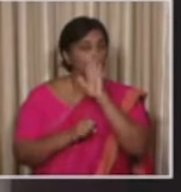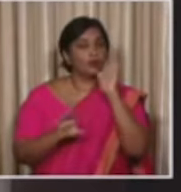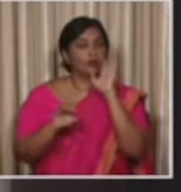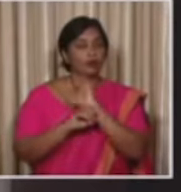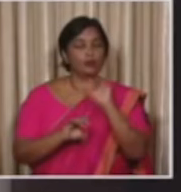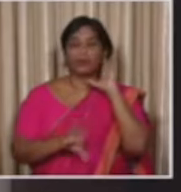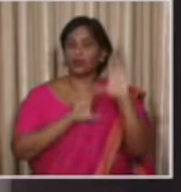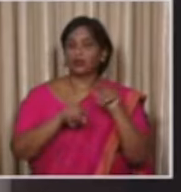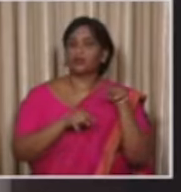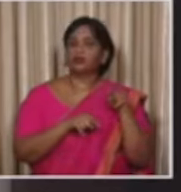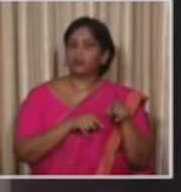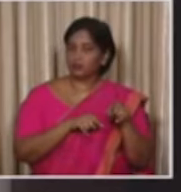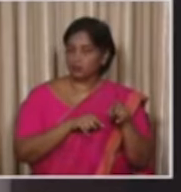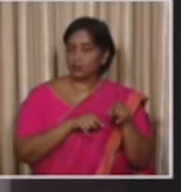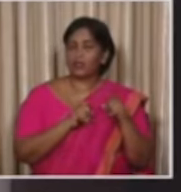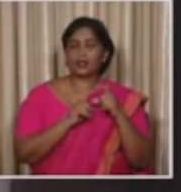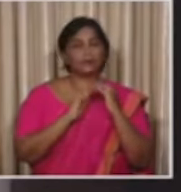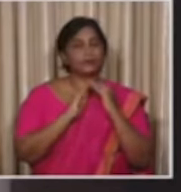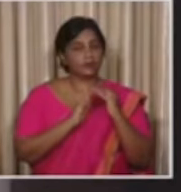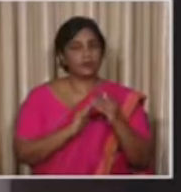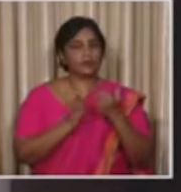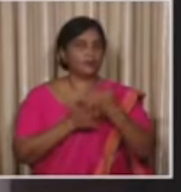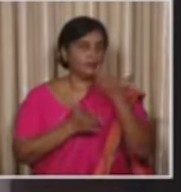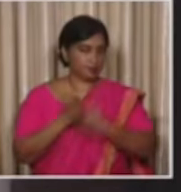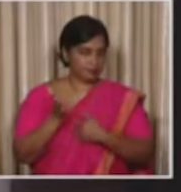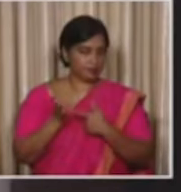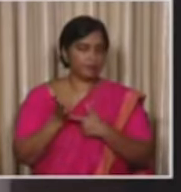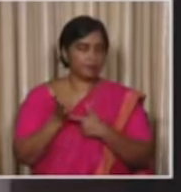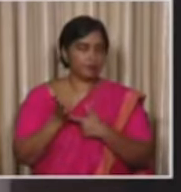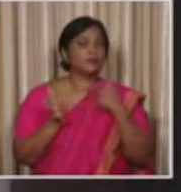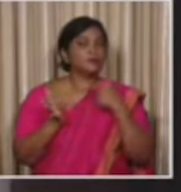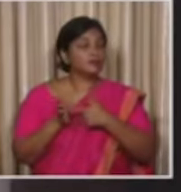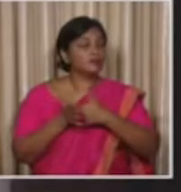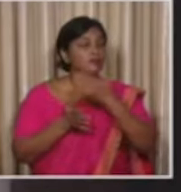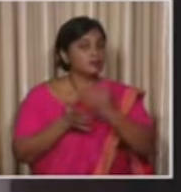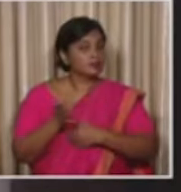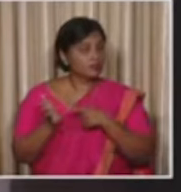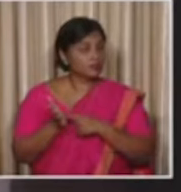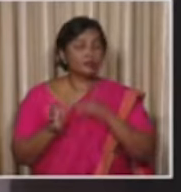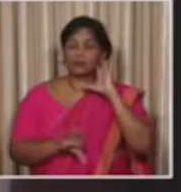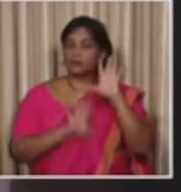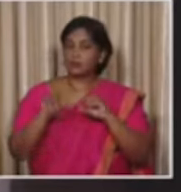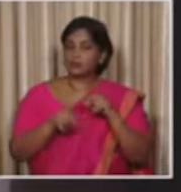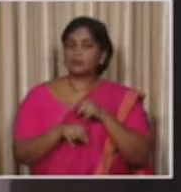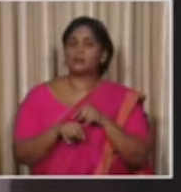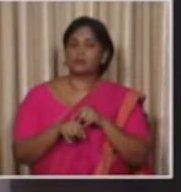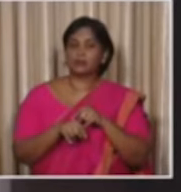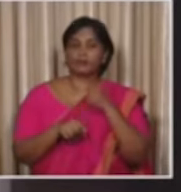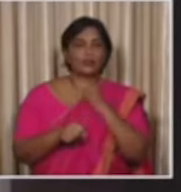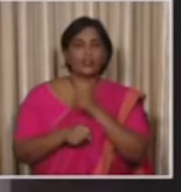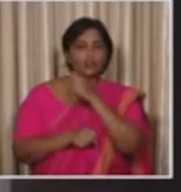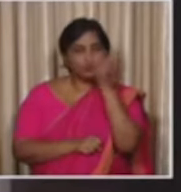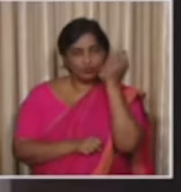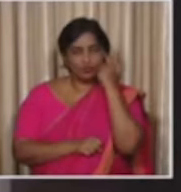කරපු ජන සංඛ්‍යා ලේඛන දෙපාර්තමේන්තුවේ වාර්තාවක්. ඒ වාර්තාවේ දත්ත මේ රජය